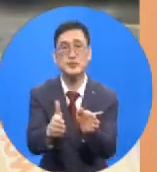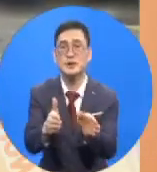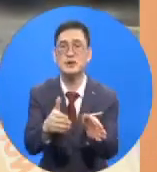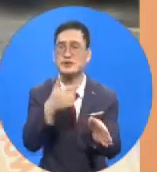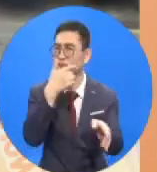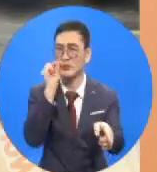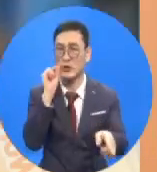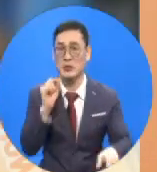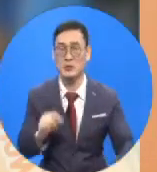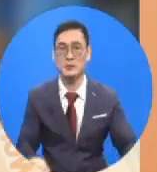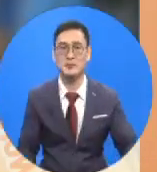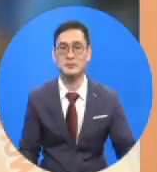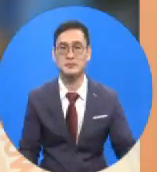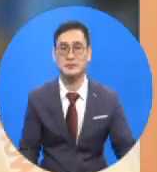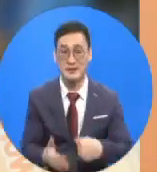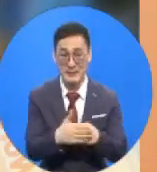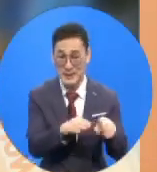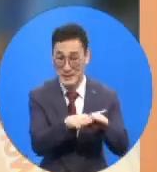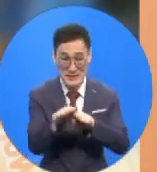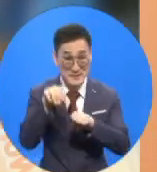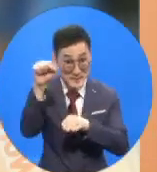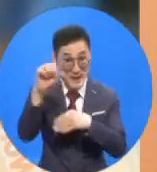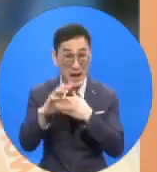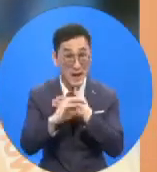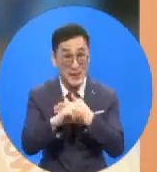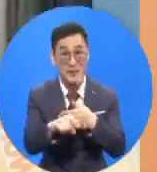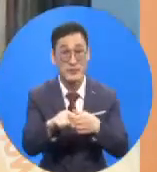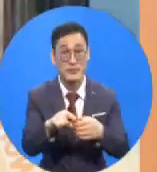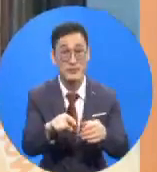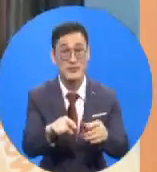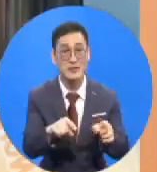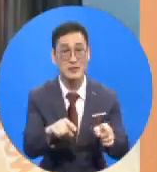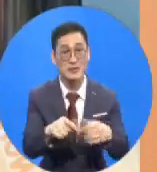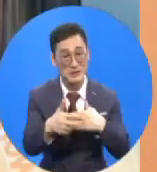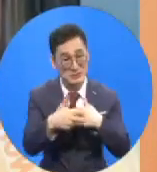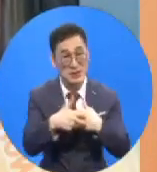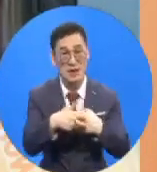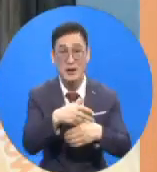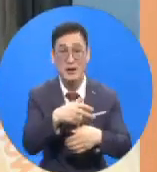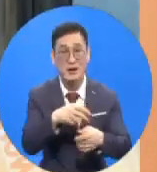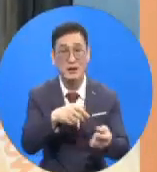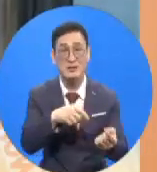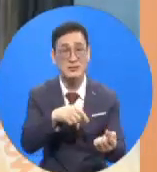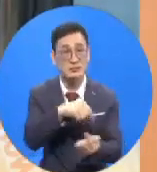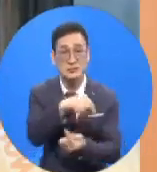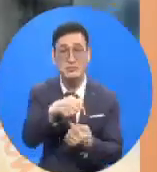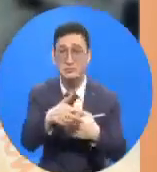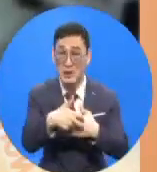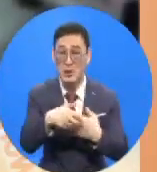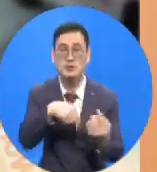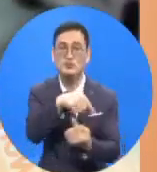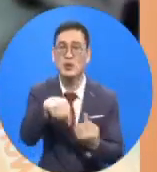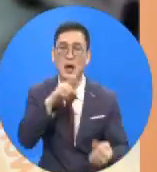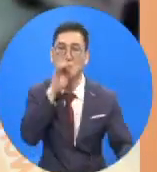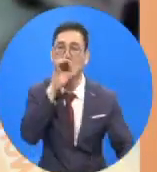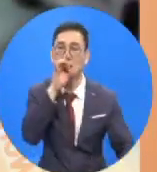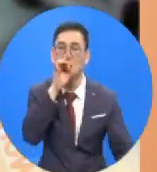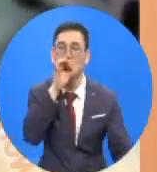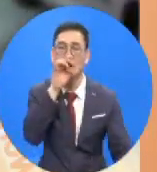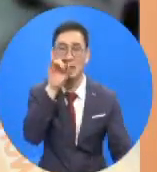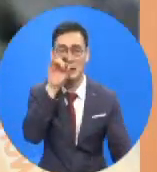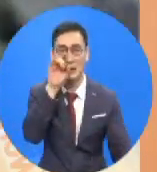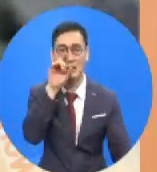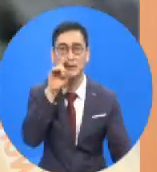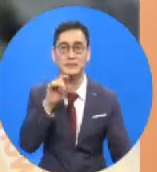때문에 조금만 하던 파업을 해 버리면 실제로 어려워 시스템 가동 안되는 집안은 더 심한 상황이거든요 결국 인제 있는게 좀 깊게 들어가 보면